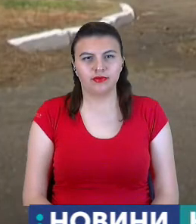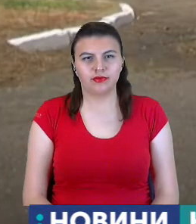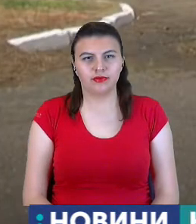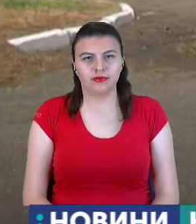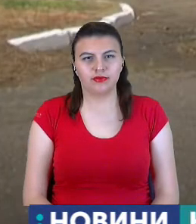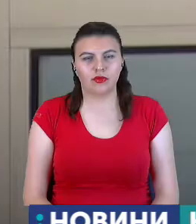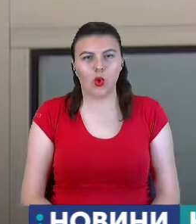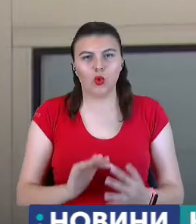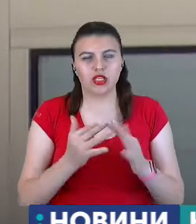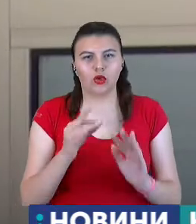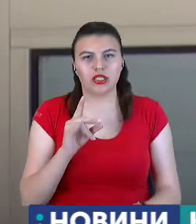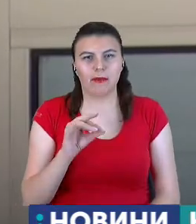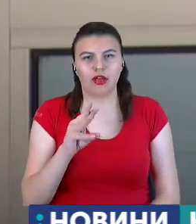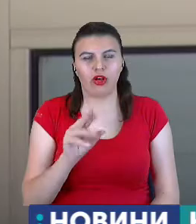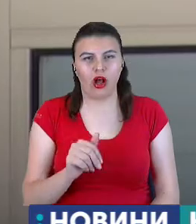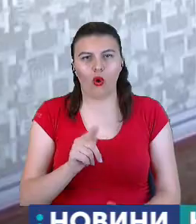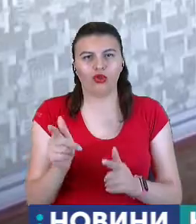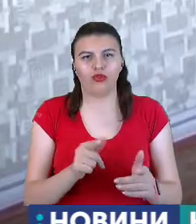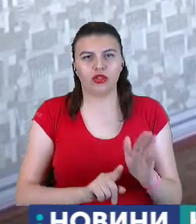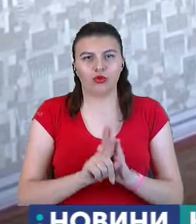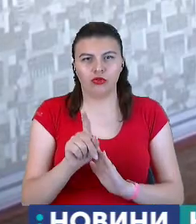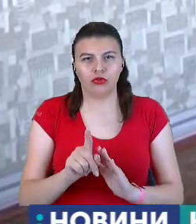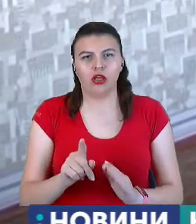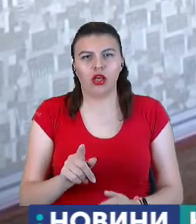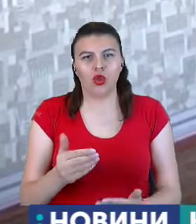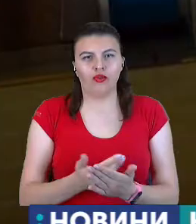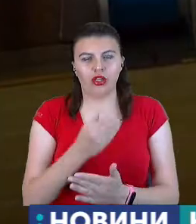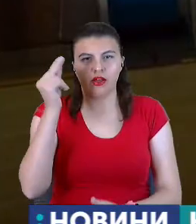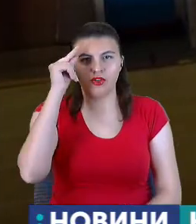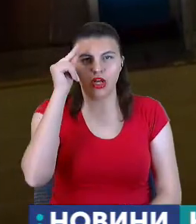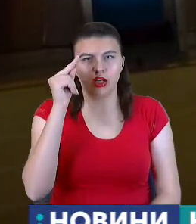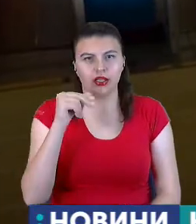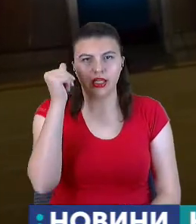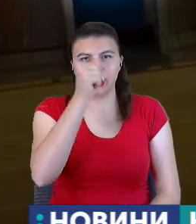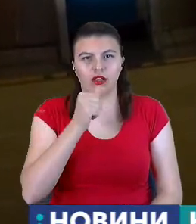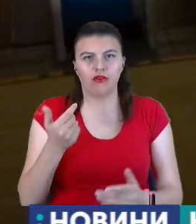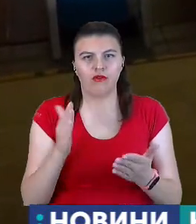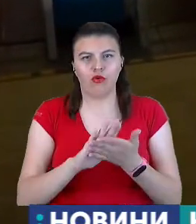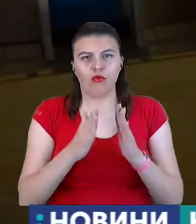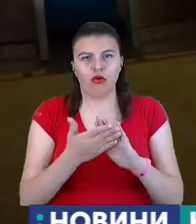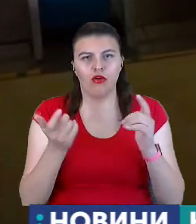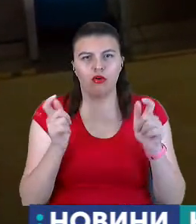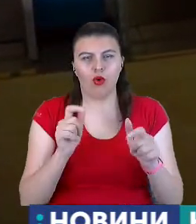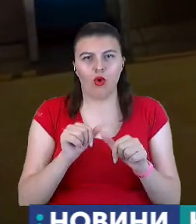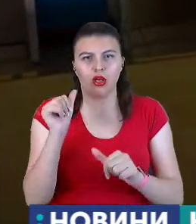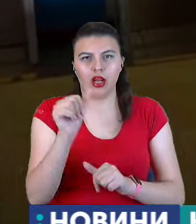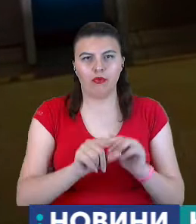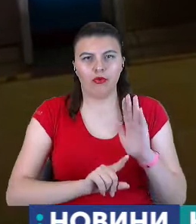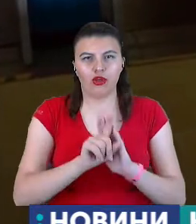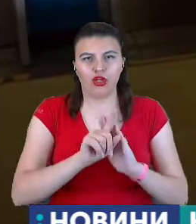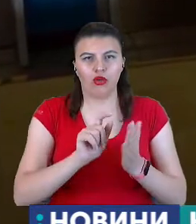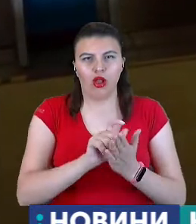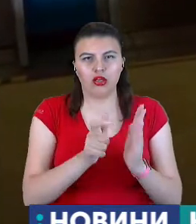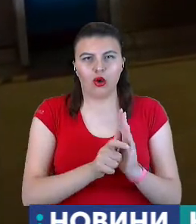У селі Куземівка готові розпочати новий навчальний рік в умовах карантину. Окремо заходять учні початкових класів, у